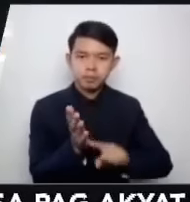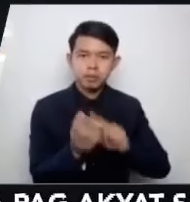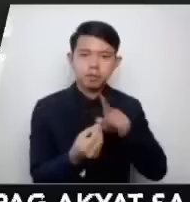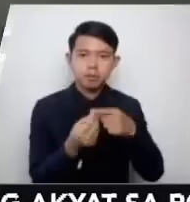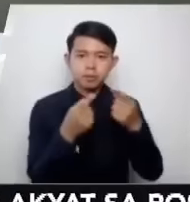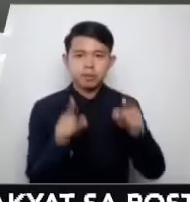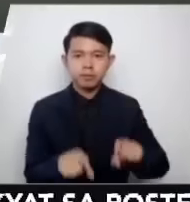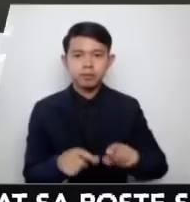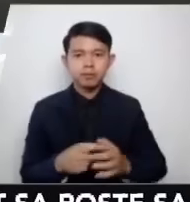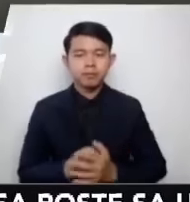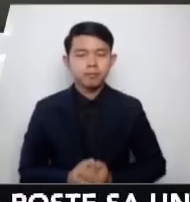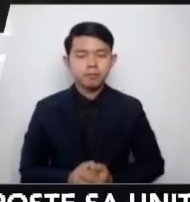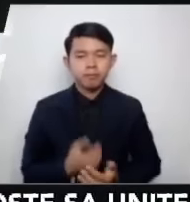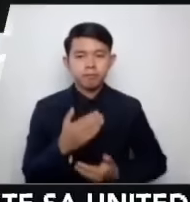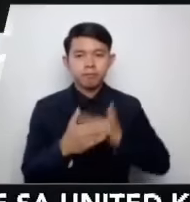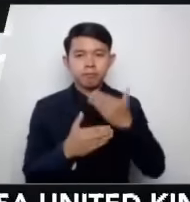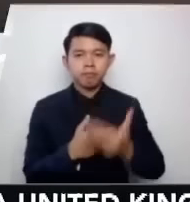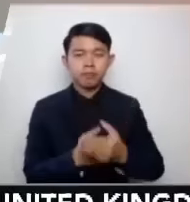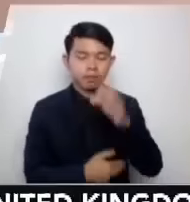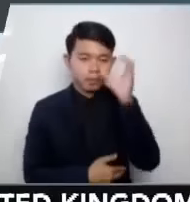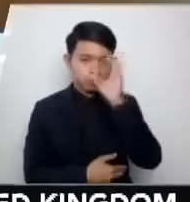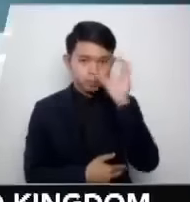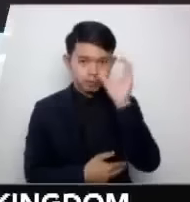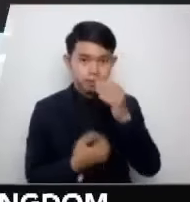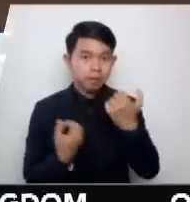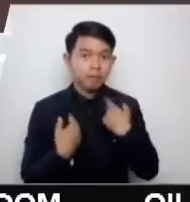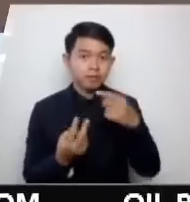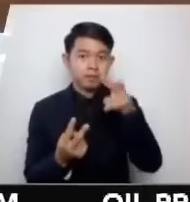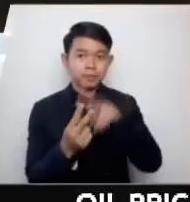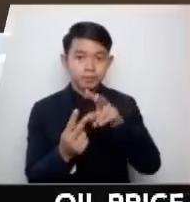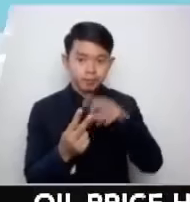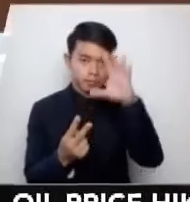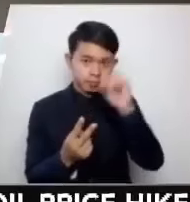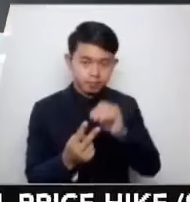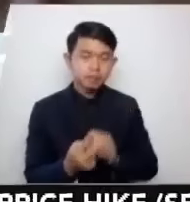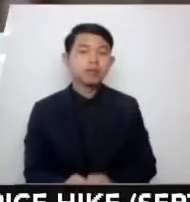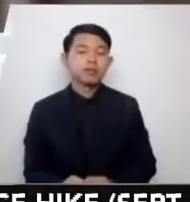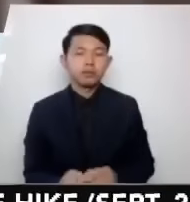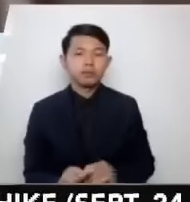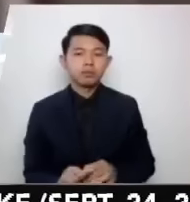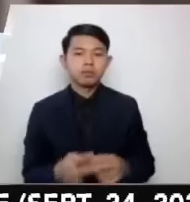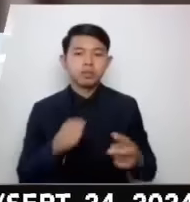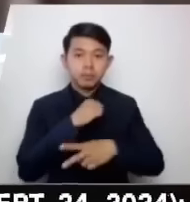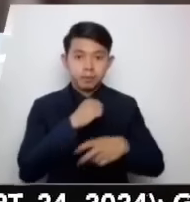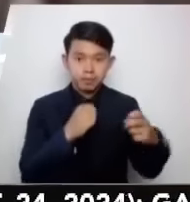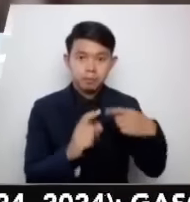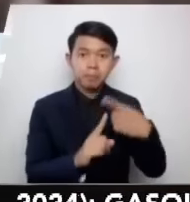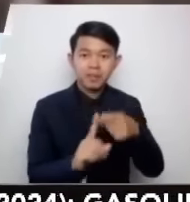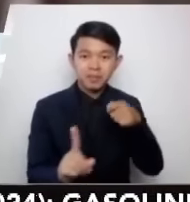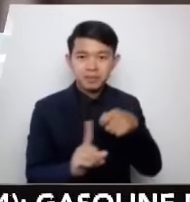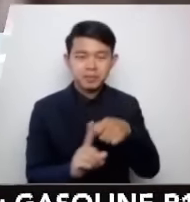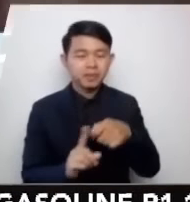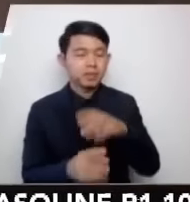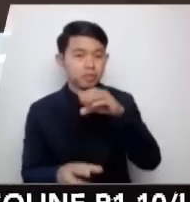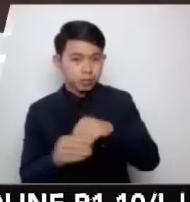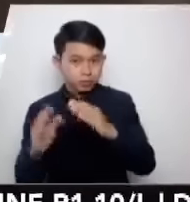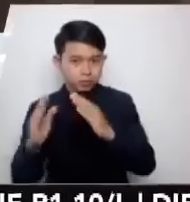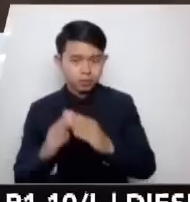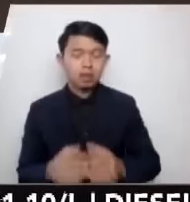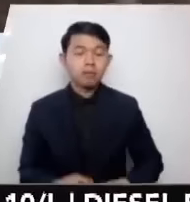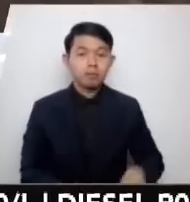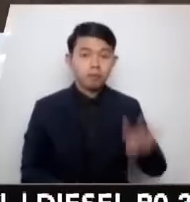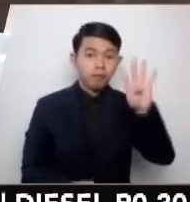Sa Cebu City, 2 lalaki ang ninakawan at pinagsasaksak sa loob ng kanilang bahay. Madaling araw nang pinasok ng 4 na lalaki na may